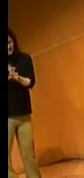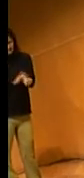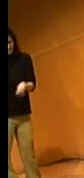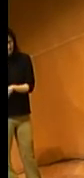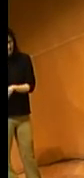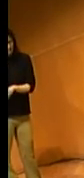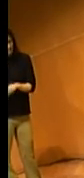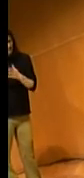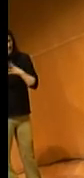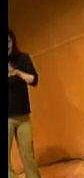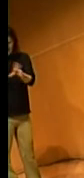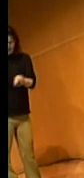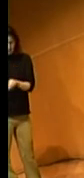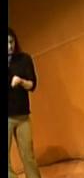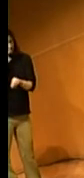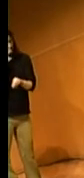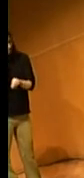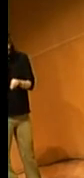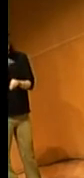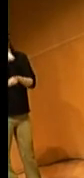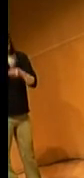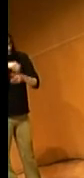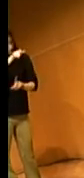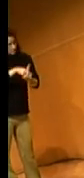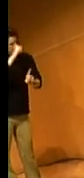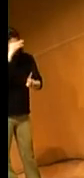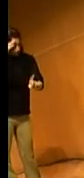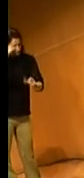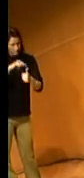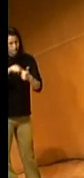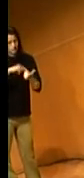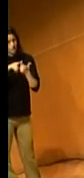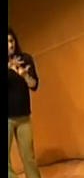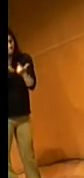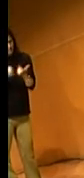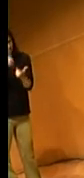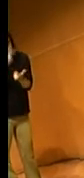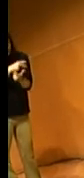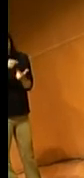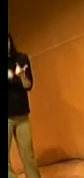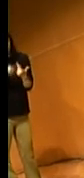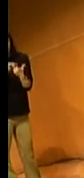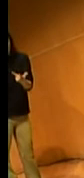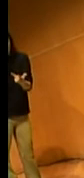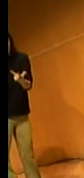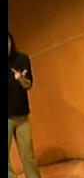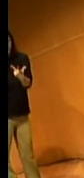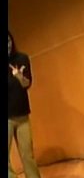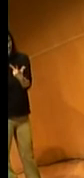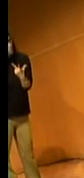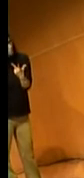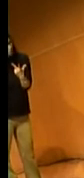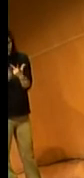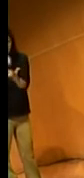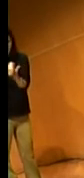d'abord, leur famille, les professionnels, et c'est de fait en partenariat ou